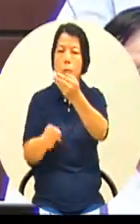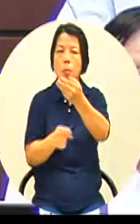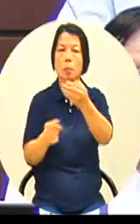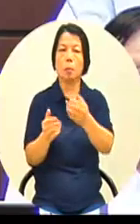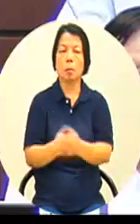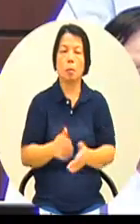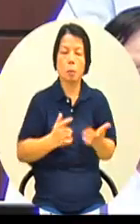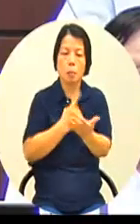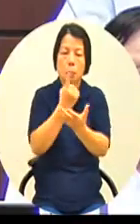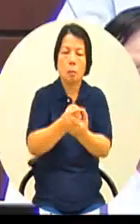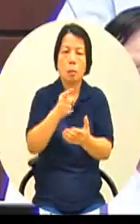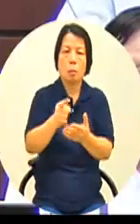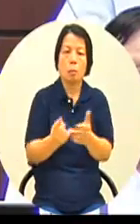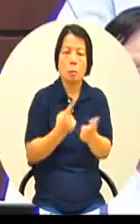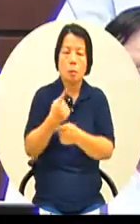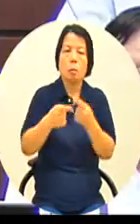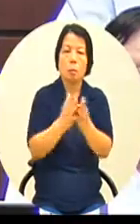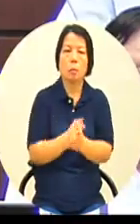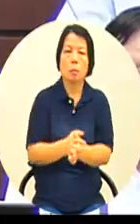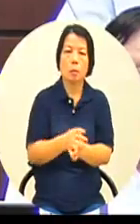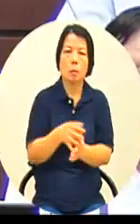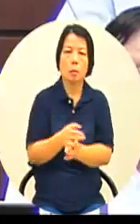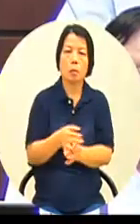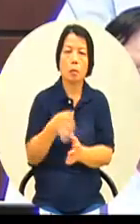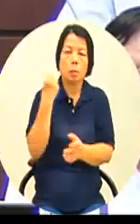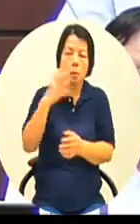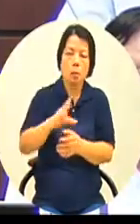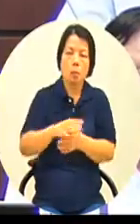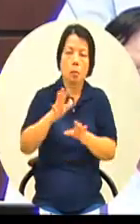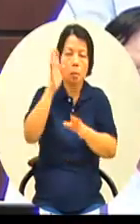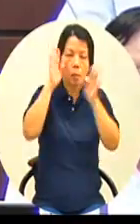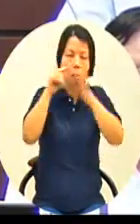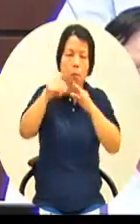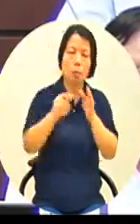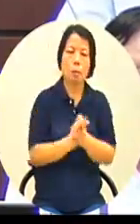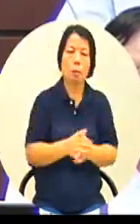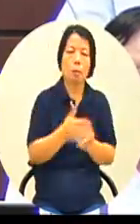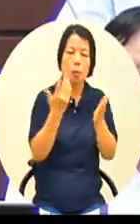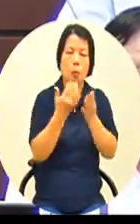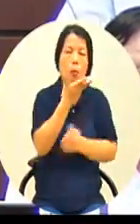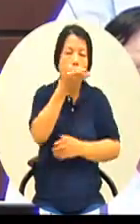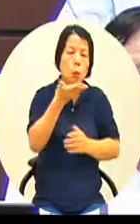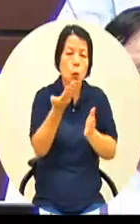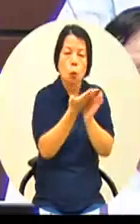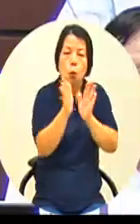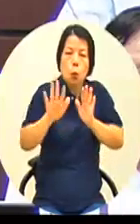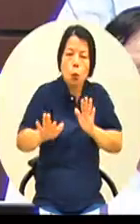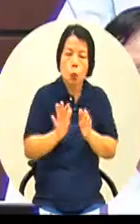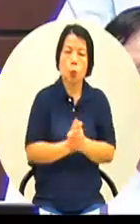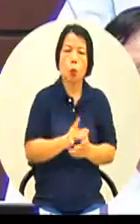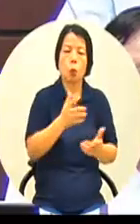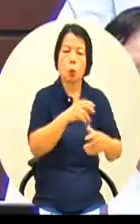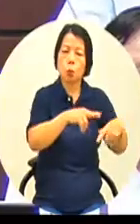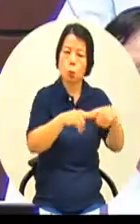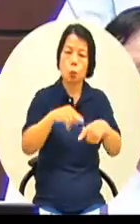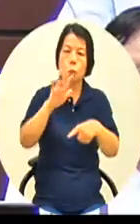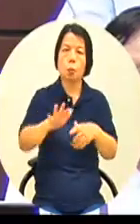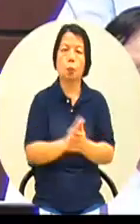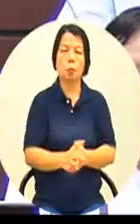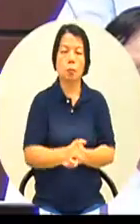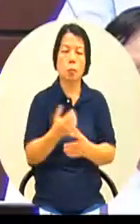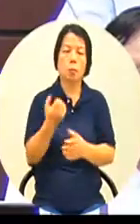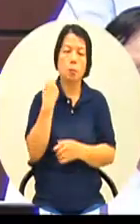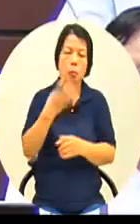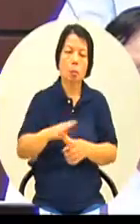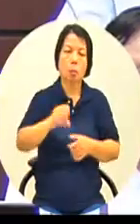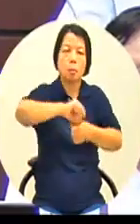加即、這个新马悦泰的即个市场，包括旅游推介会、甲旅展，咱拢有去参加。某一寡具体的成效，包括新加坡的彩